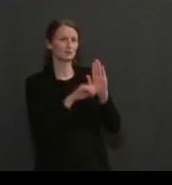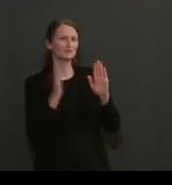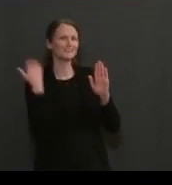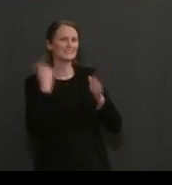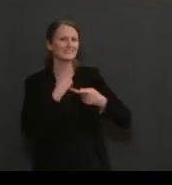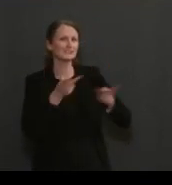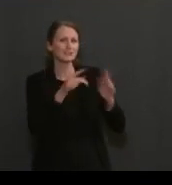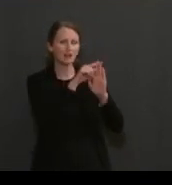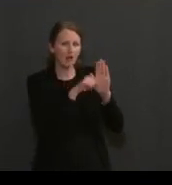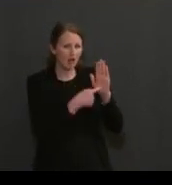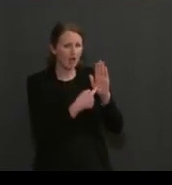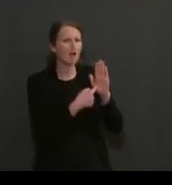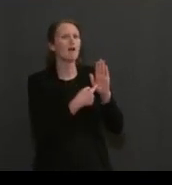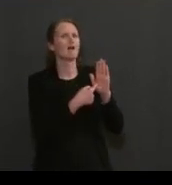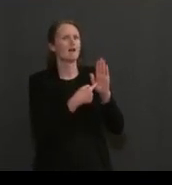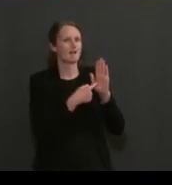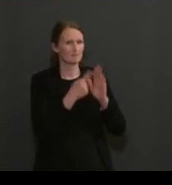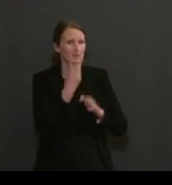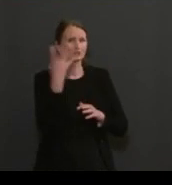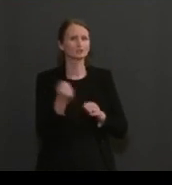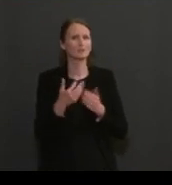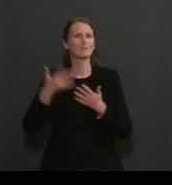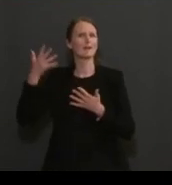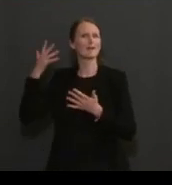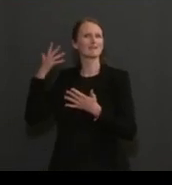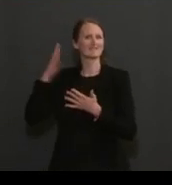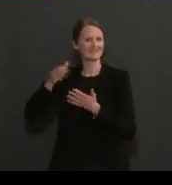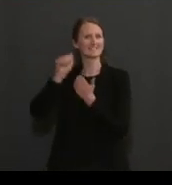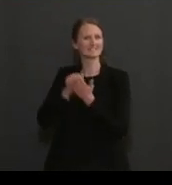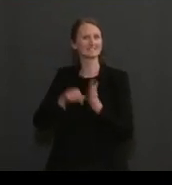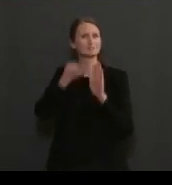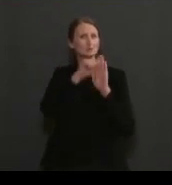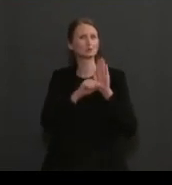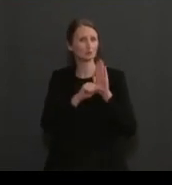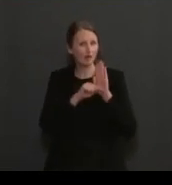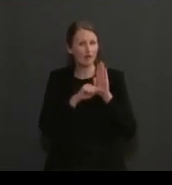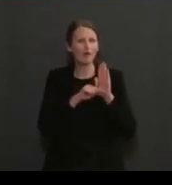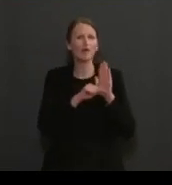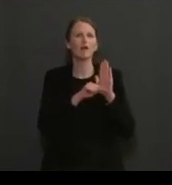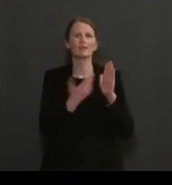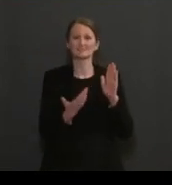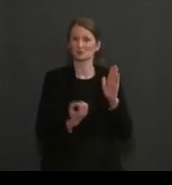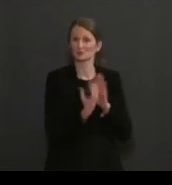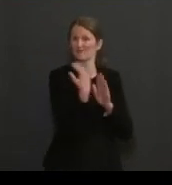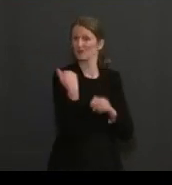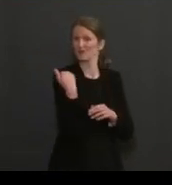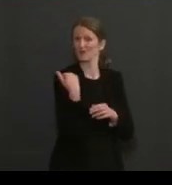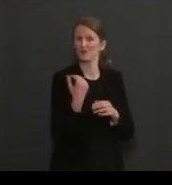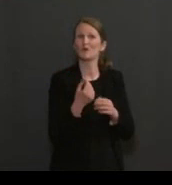donc on attend beaucoup d'une accentuation de cette amélioration avec l'effet des mesures qui viennent de